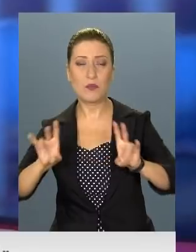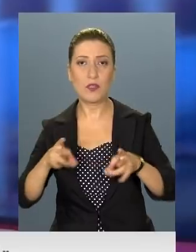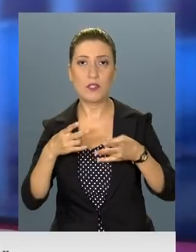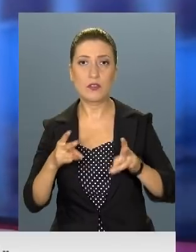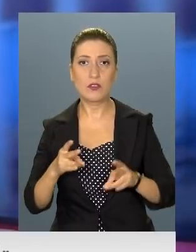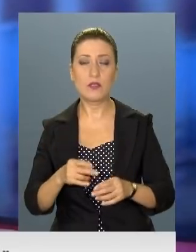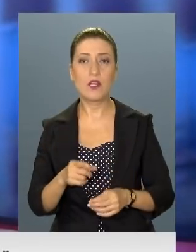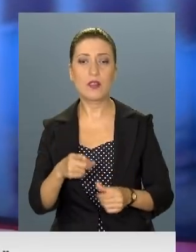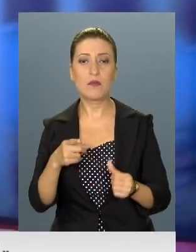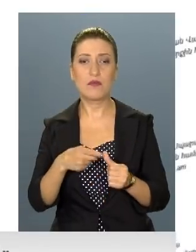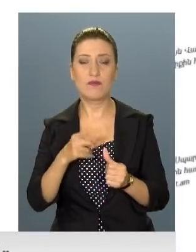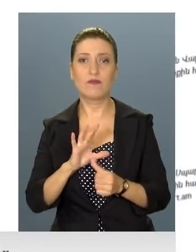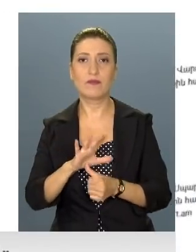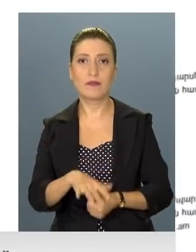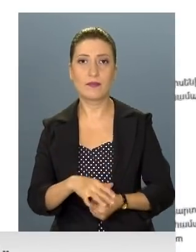բարձր դատարանը։